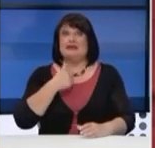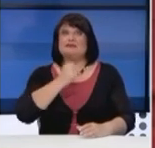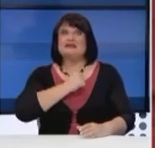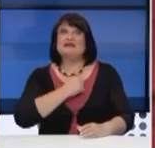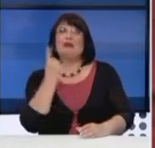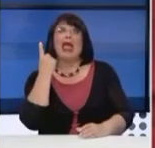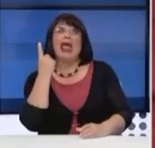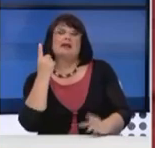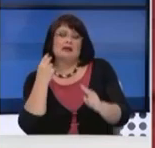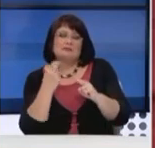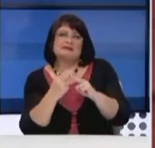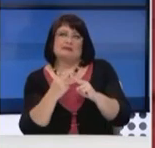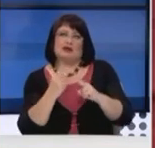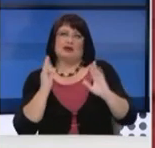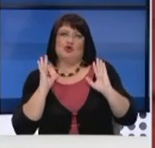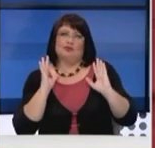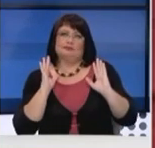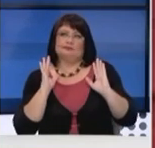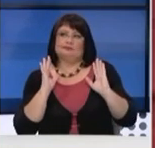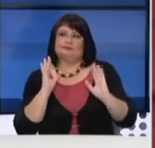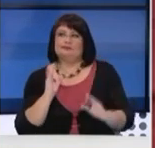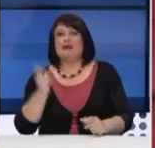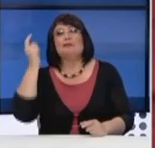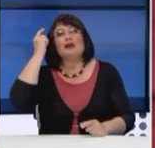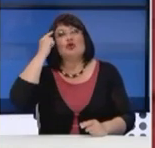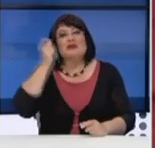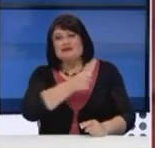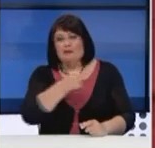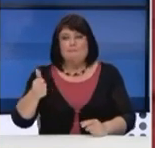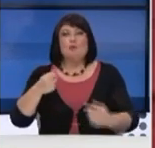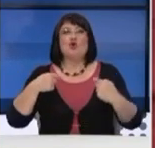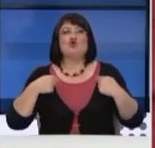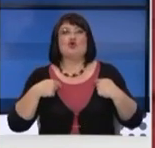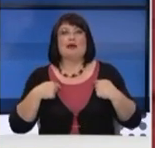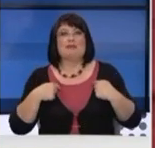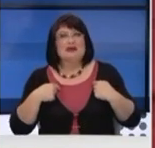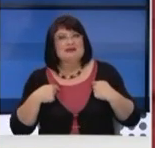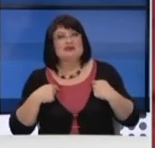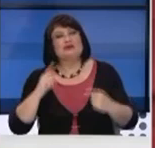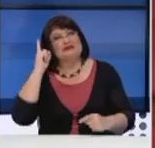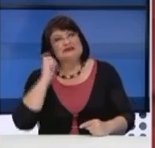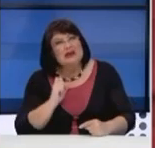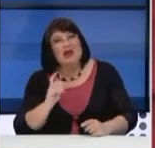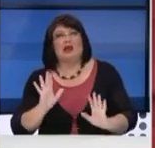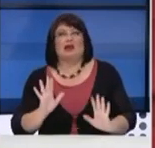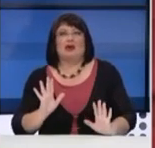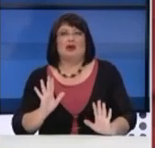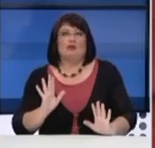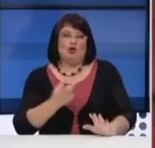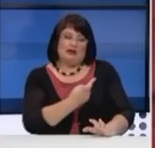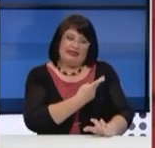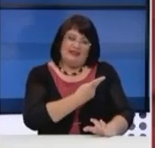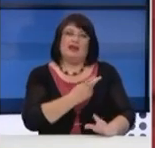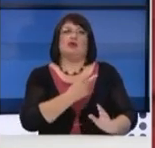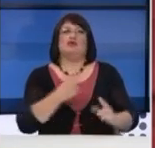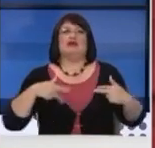ένα έχει σημασία. Δεν θέλω να θεωρούμε ότι έχουμε το μονοπόλιο της αλήθειας. Εσείς πιστεύετε ότι αυτές οι διμερείς